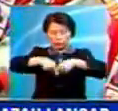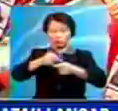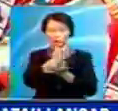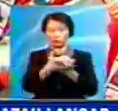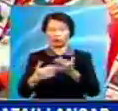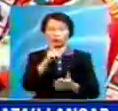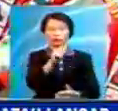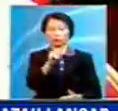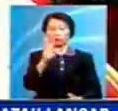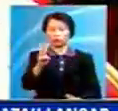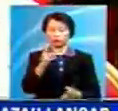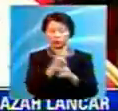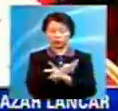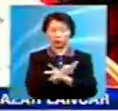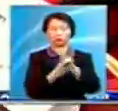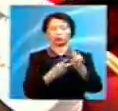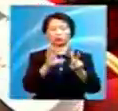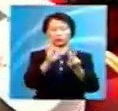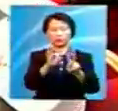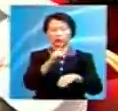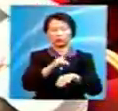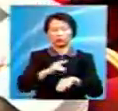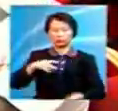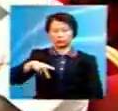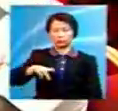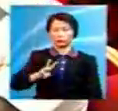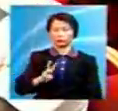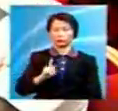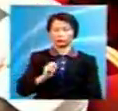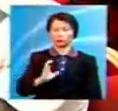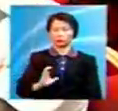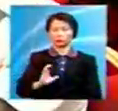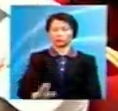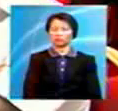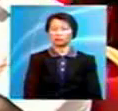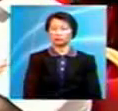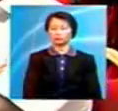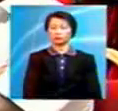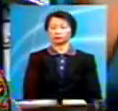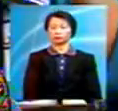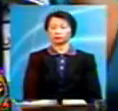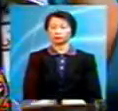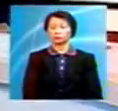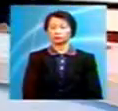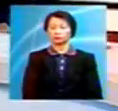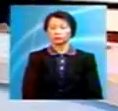bahagian titiwangsa kali ke-29 di Pusat Dagangan Dunia Putra, PWTC.